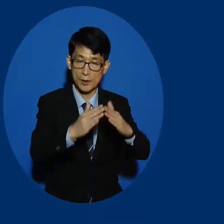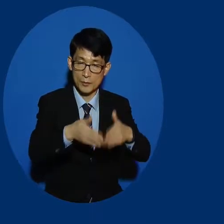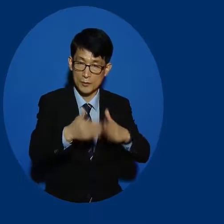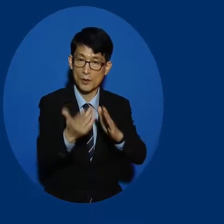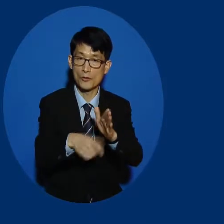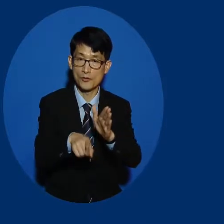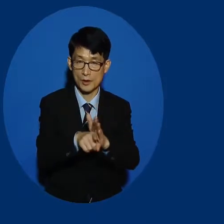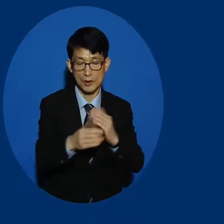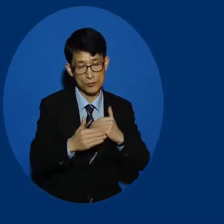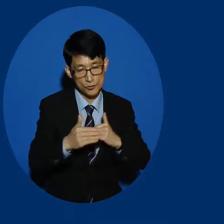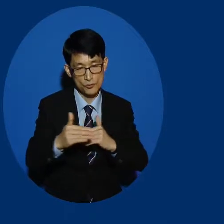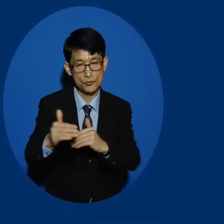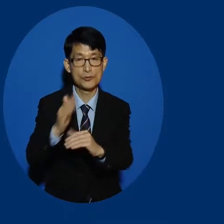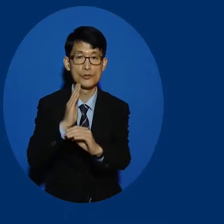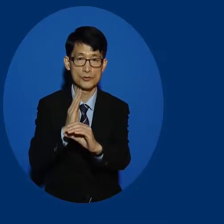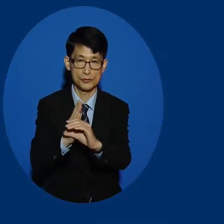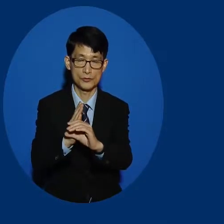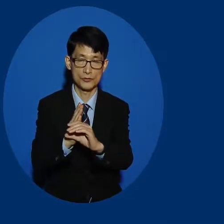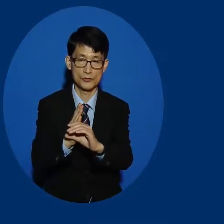있습니다.